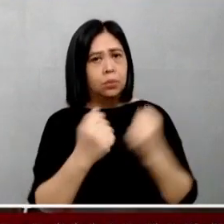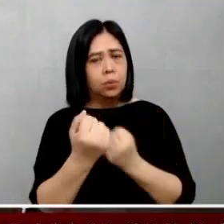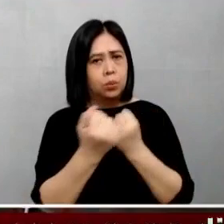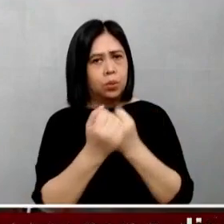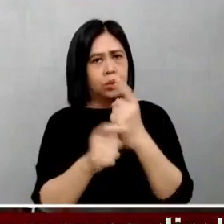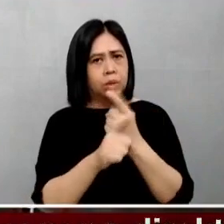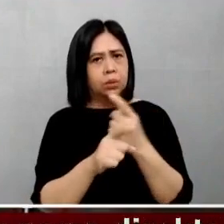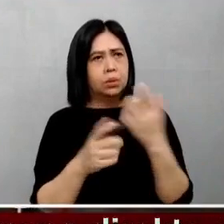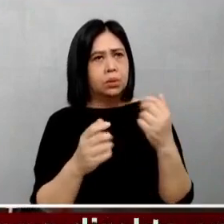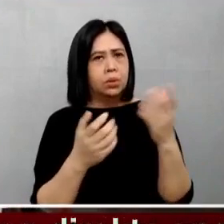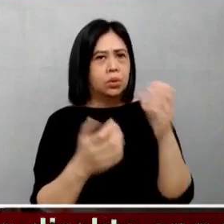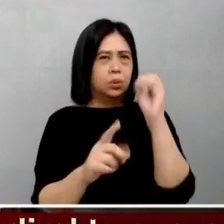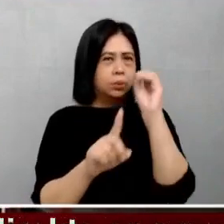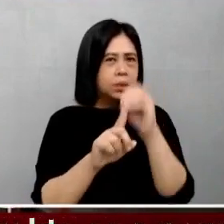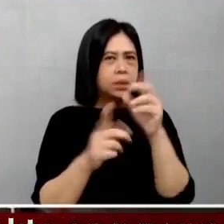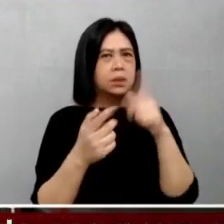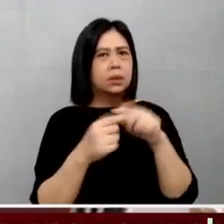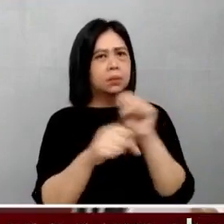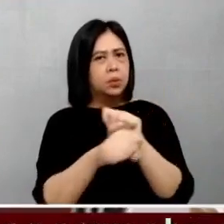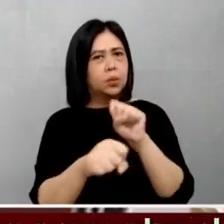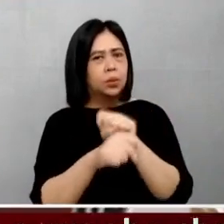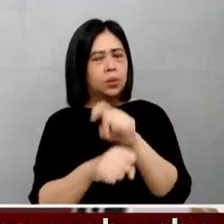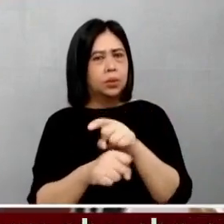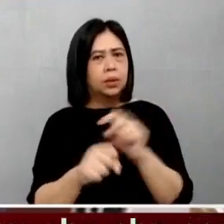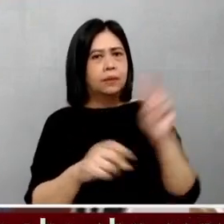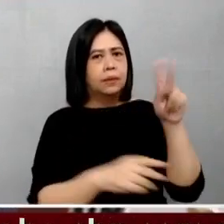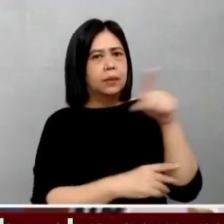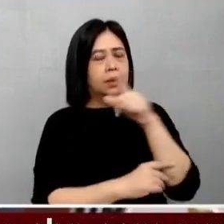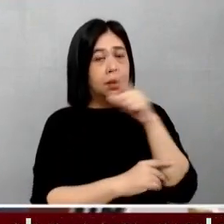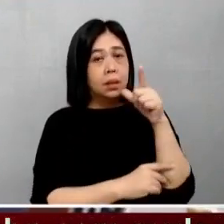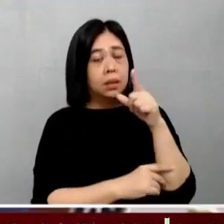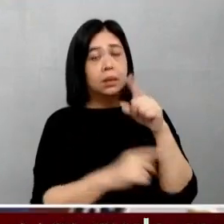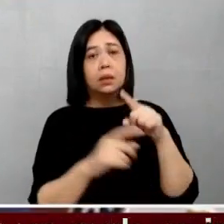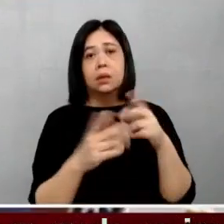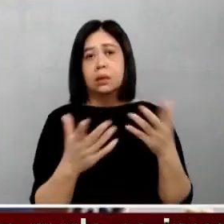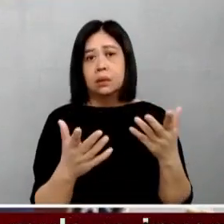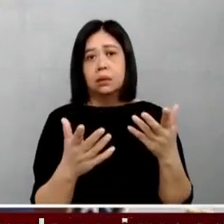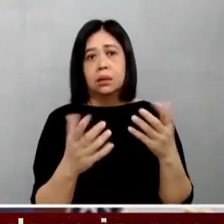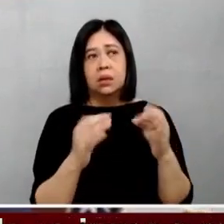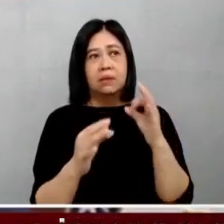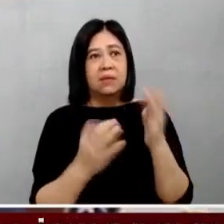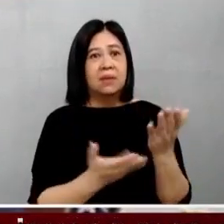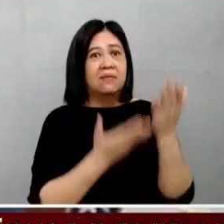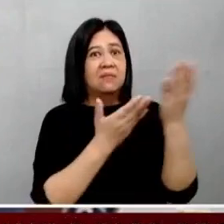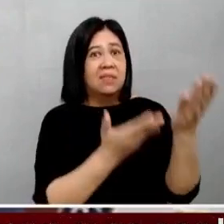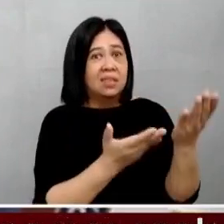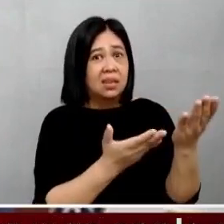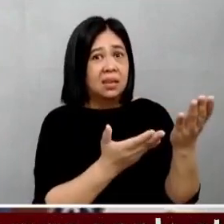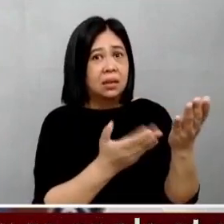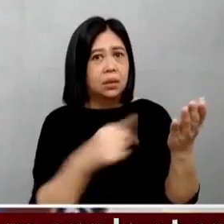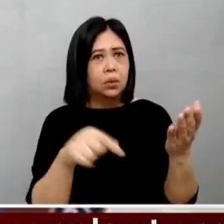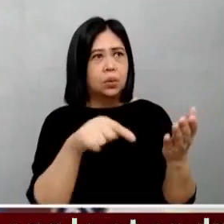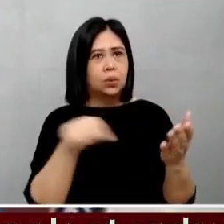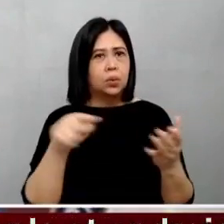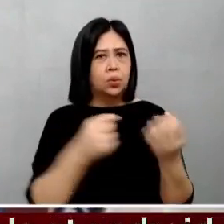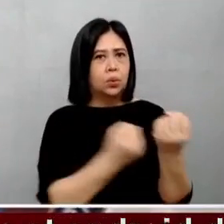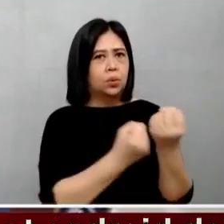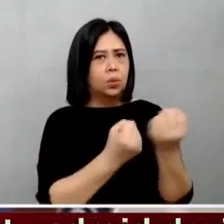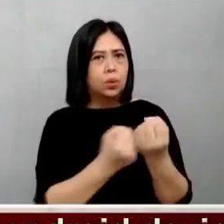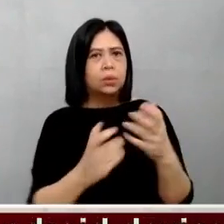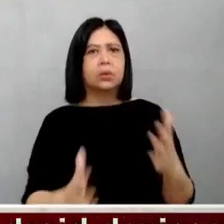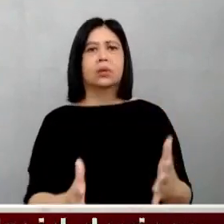mga objectives at efforts ni VP Lenny. Kasi nga po, pag nag-file na, siyempre ang mga ating mga supporter, ang ating